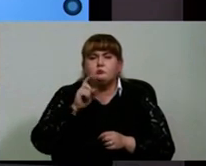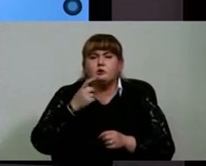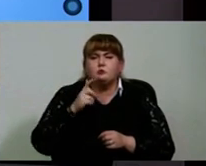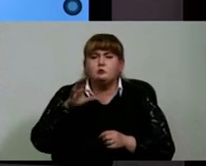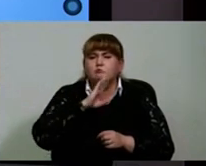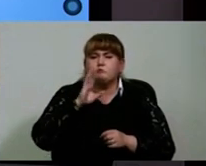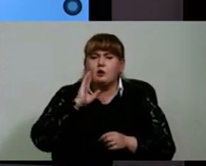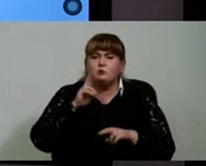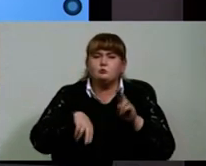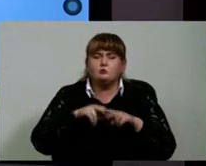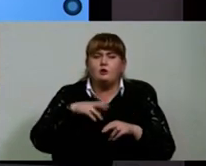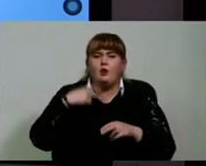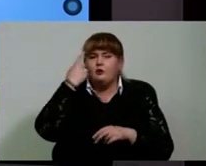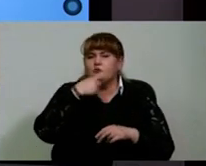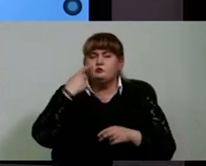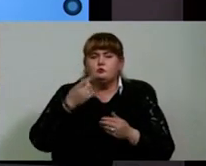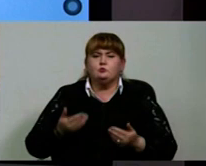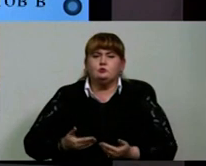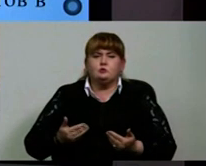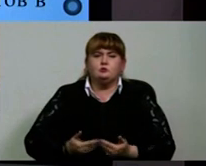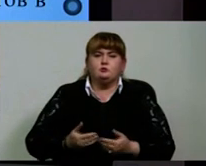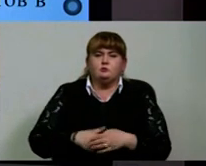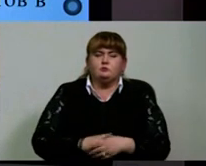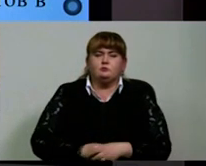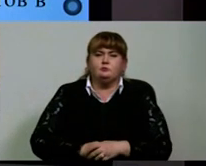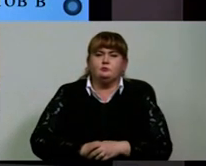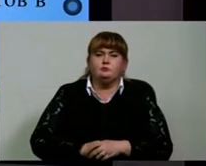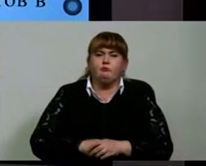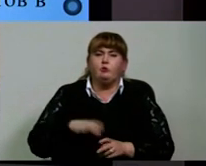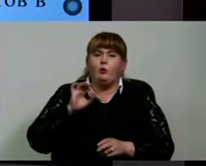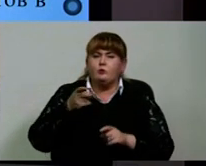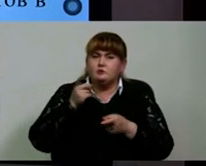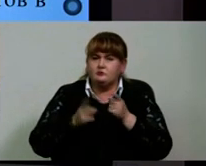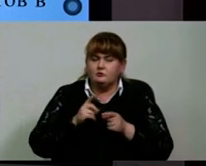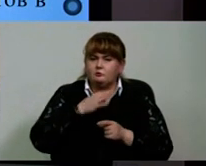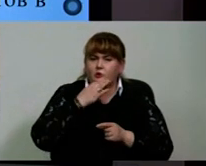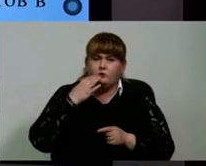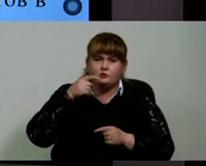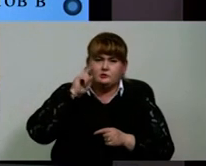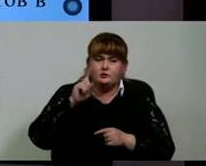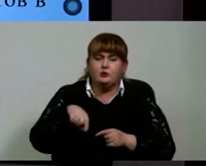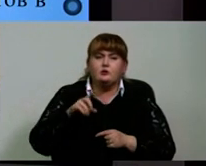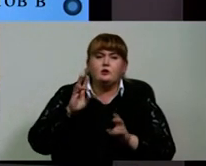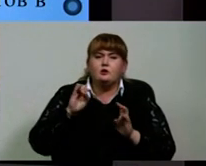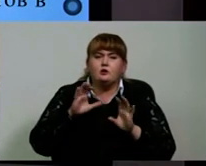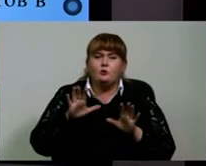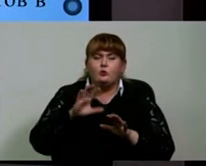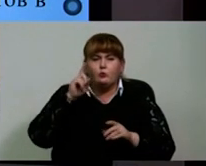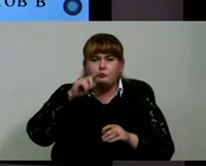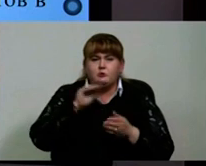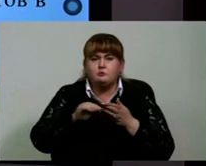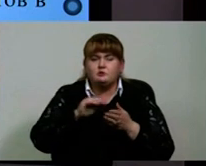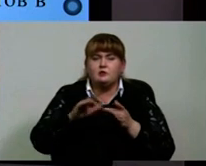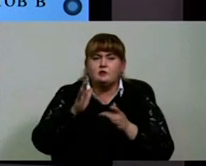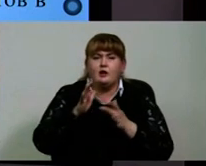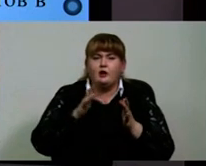его мать устраивает личную жизнь. Он действительно много знает. Он не только умеет писать